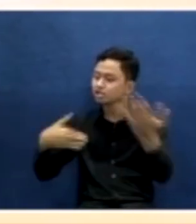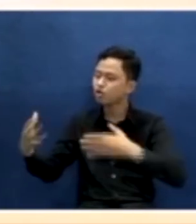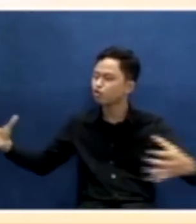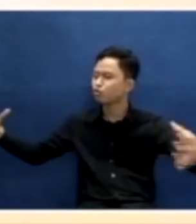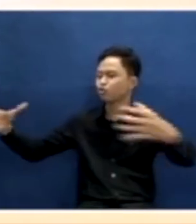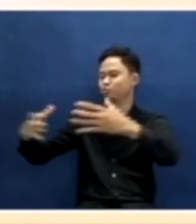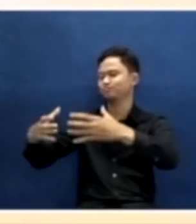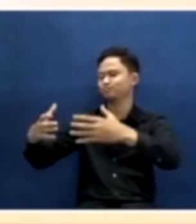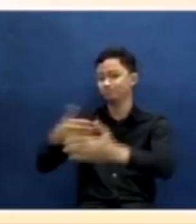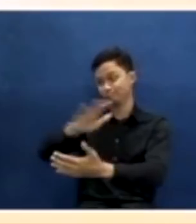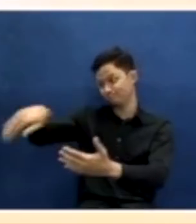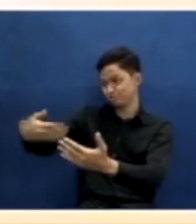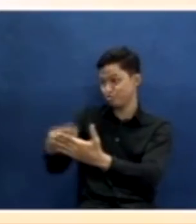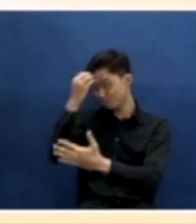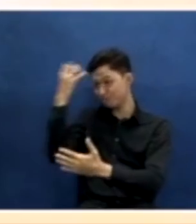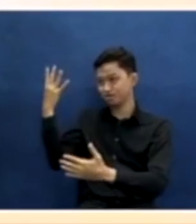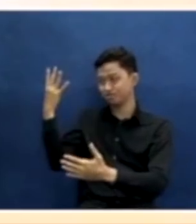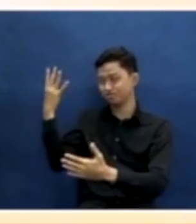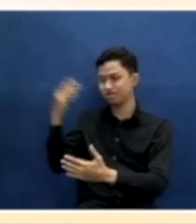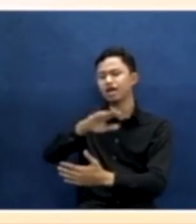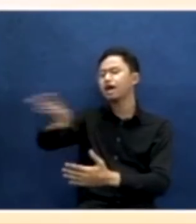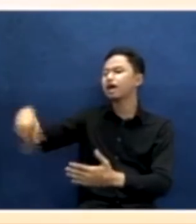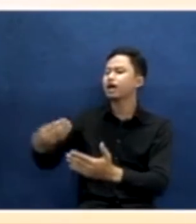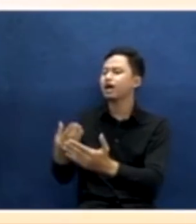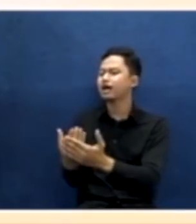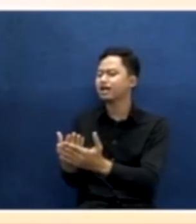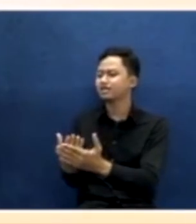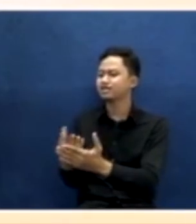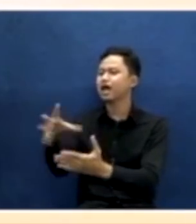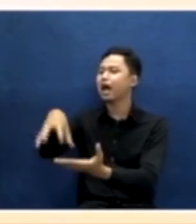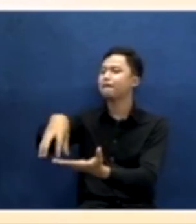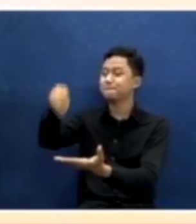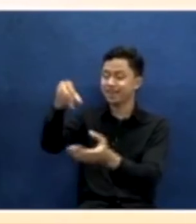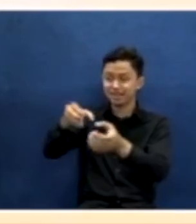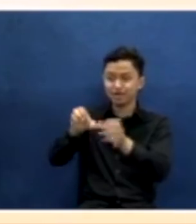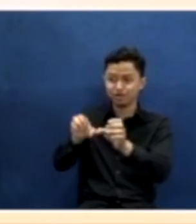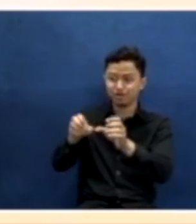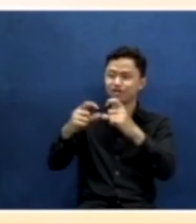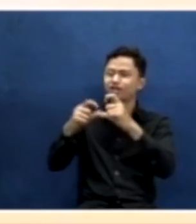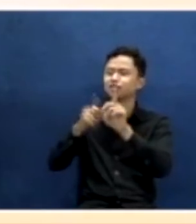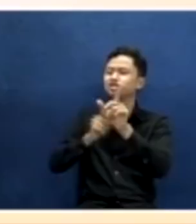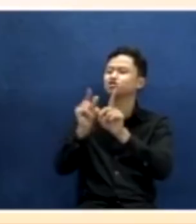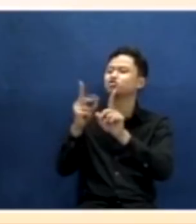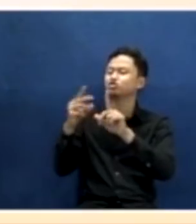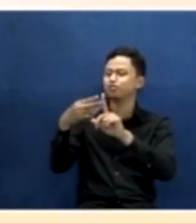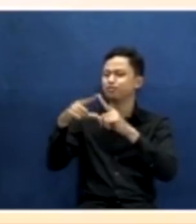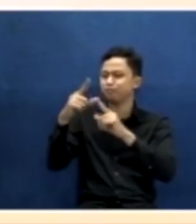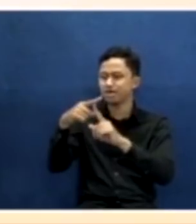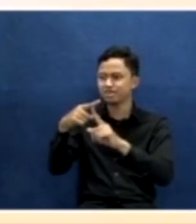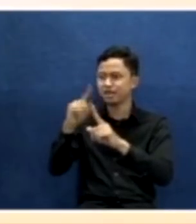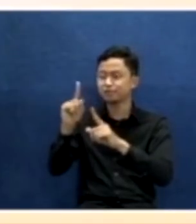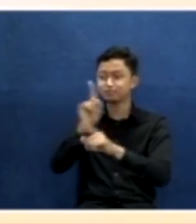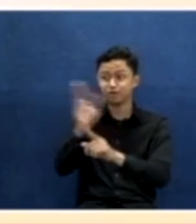kalian lupa kalian telah menghambur kalian telah mengambil telur syubhat yang kalian serahkan